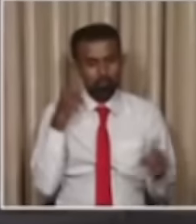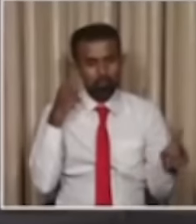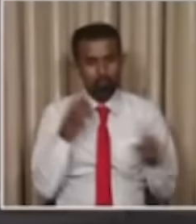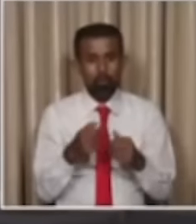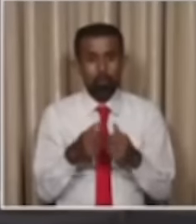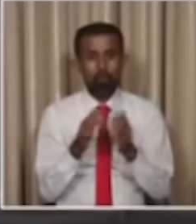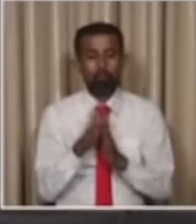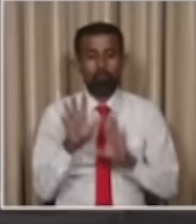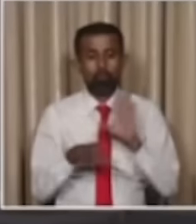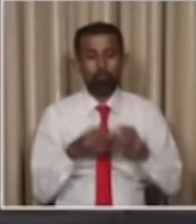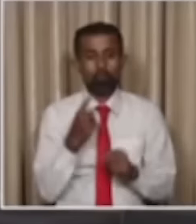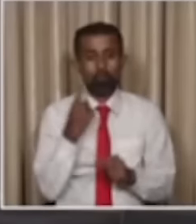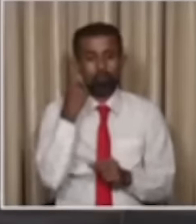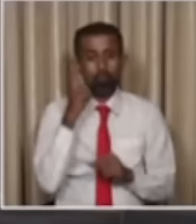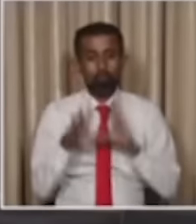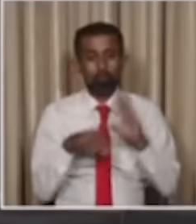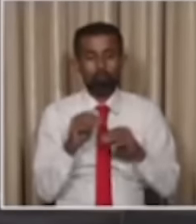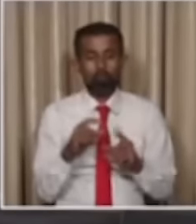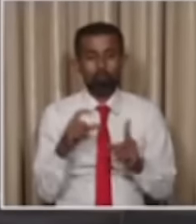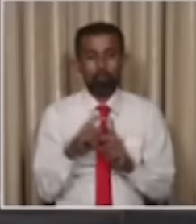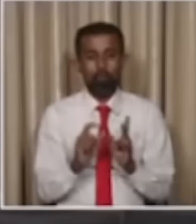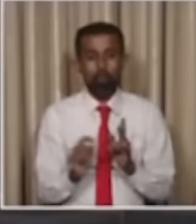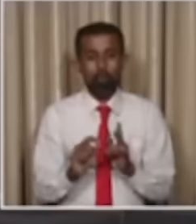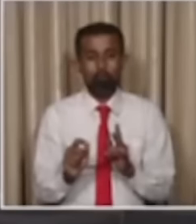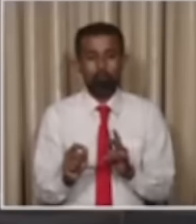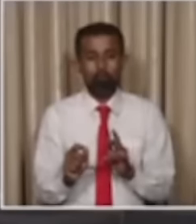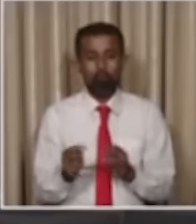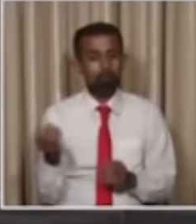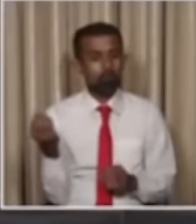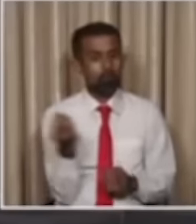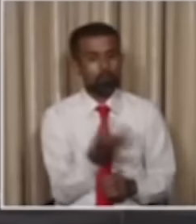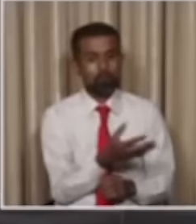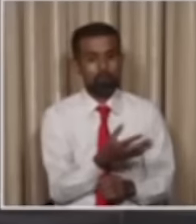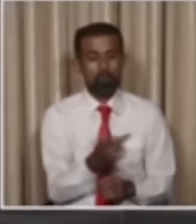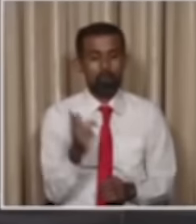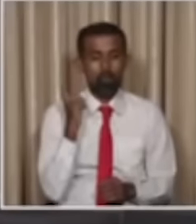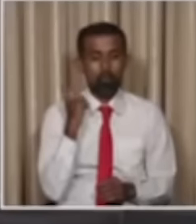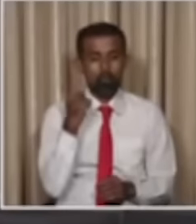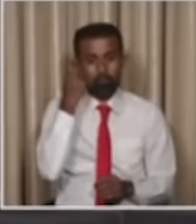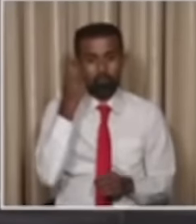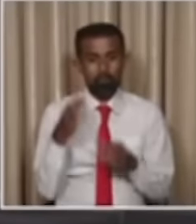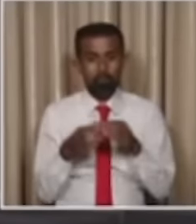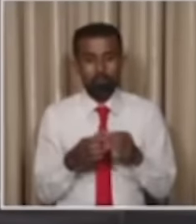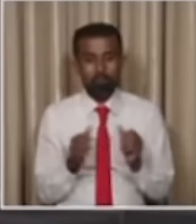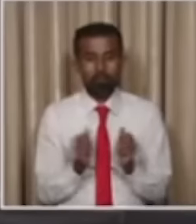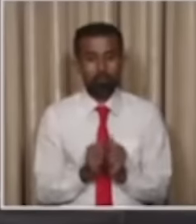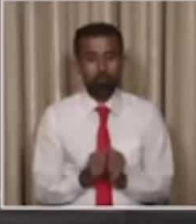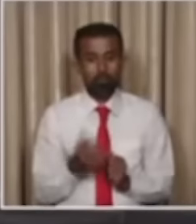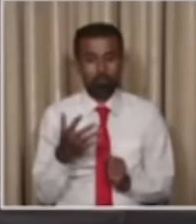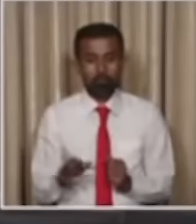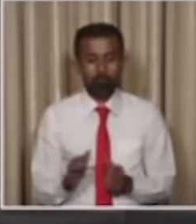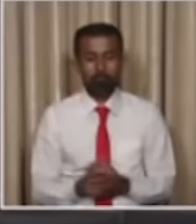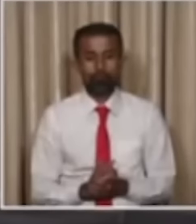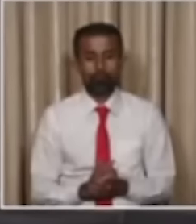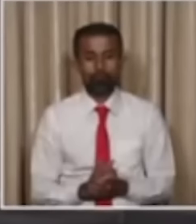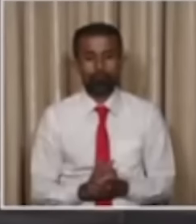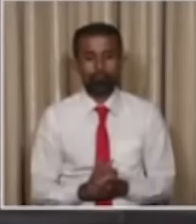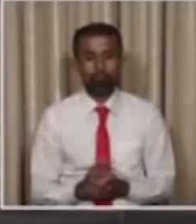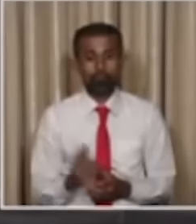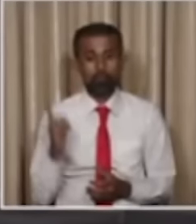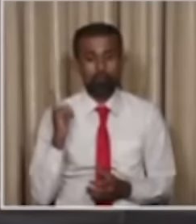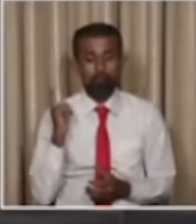සියලු තොරතුරු බුද්ධි තොරතුරු එම දෙපාර්තමේන්තුවට ලබා දීමට යුද හමුදා බුද්ධි අංශය කටයුතු කර ඇත. යුද